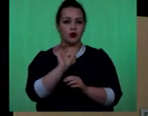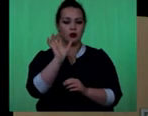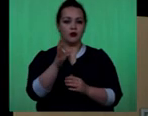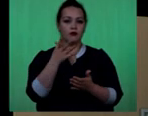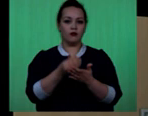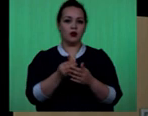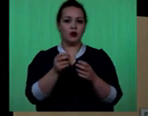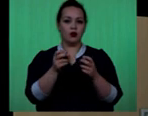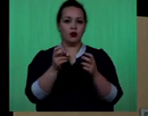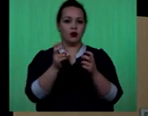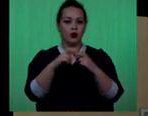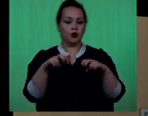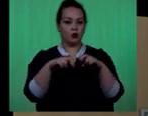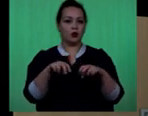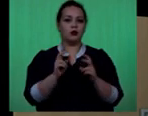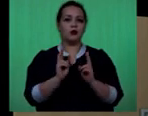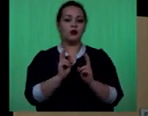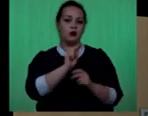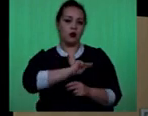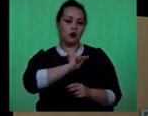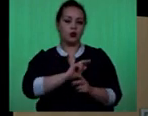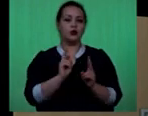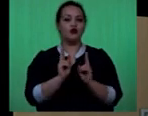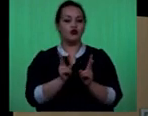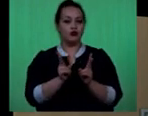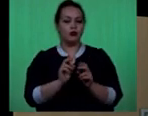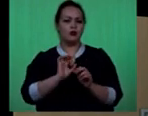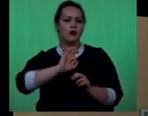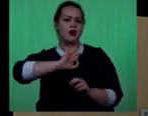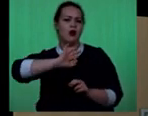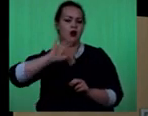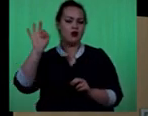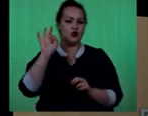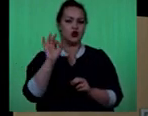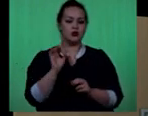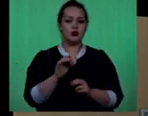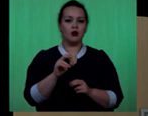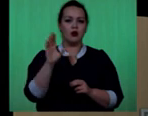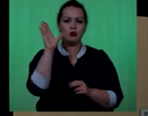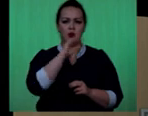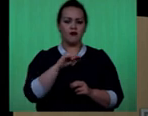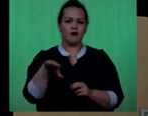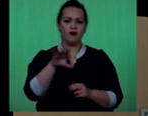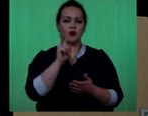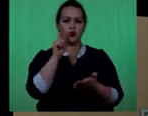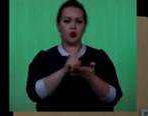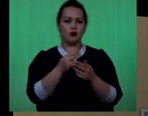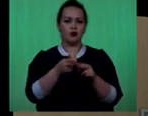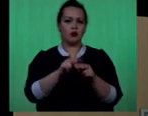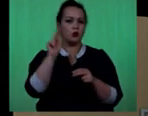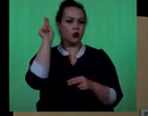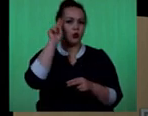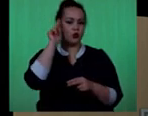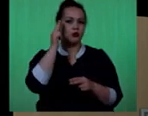свои контрольные учителя вы отлично справились со всеми заданиями на этом урок подошёл к концу